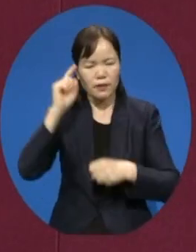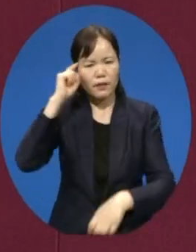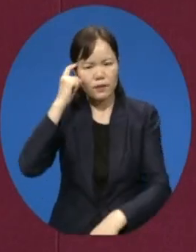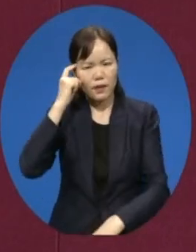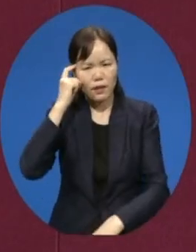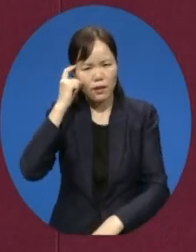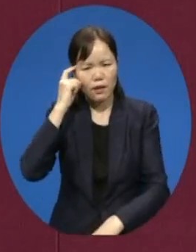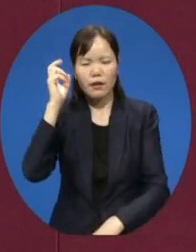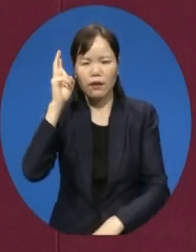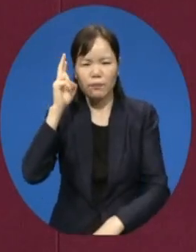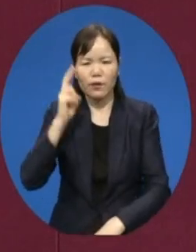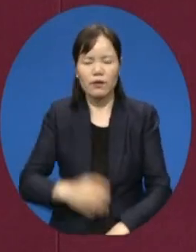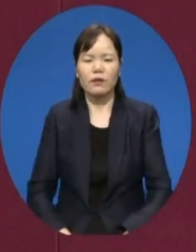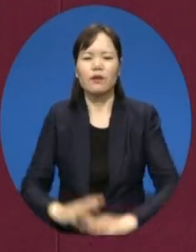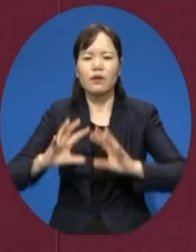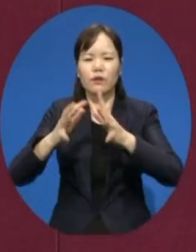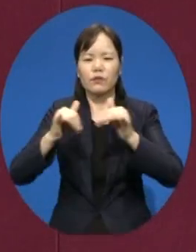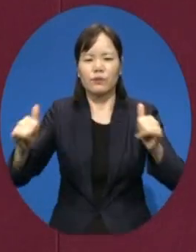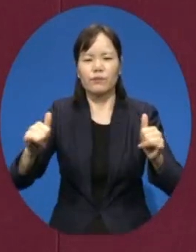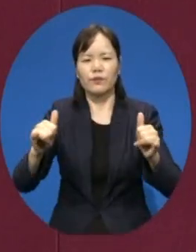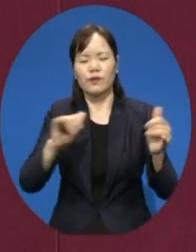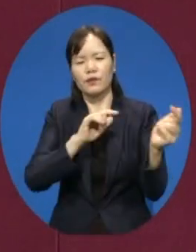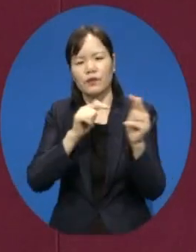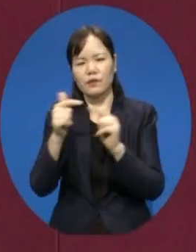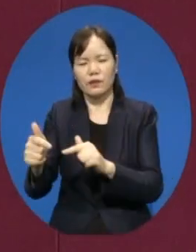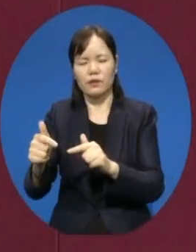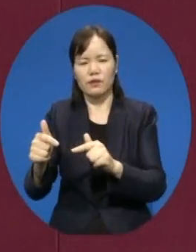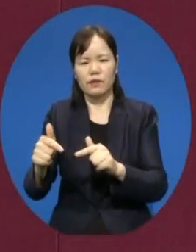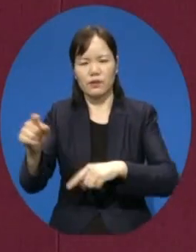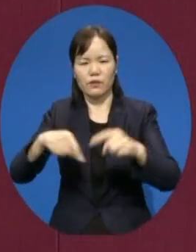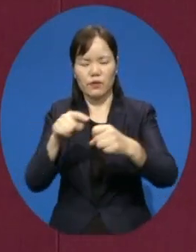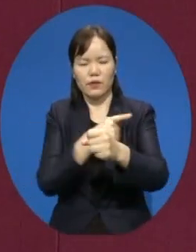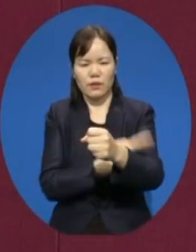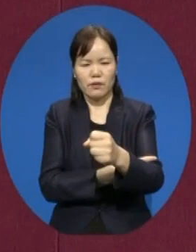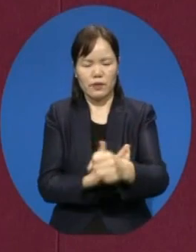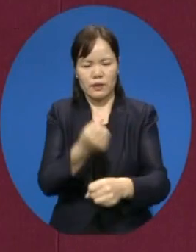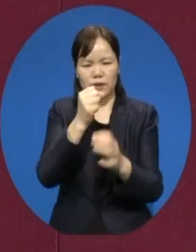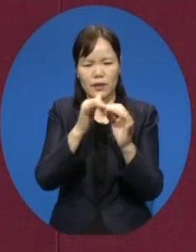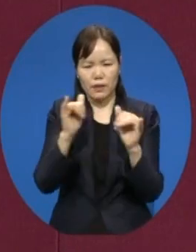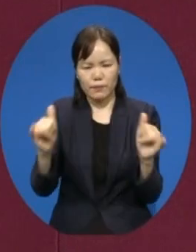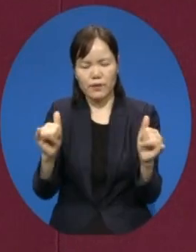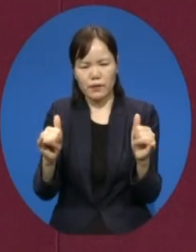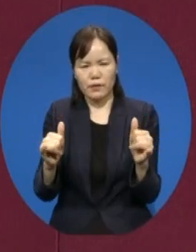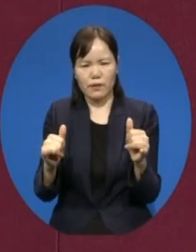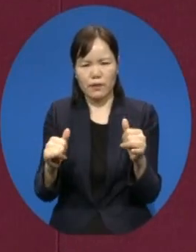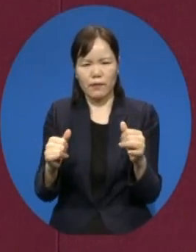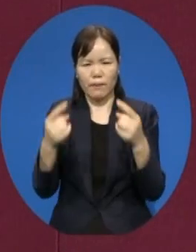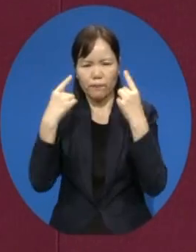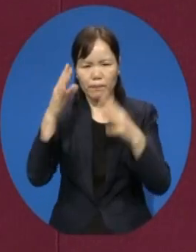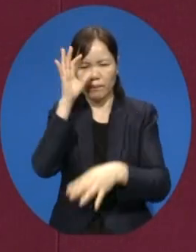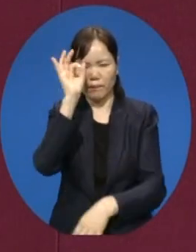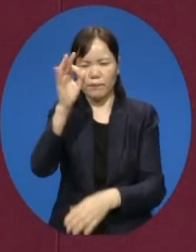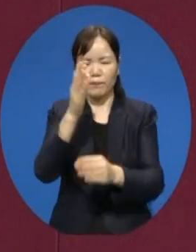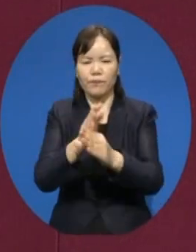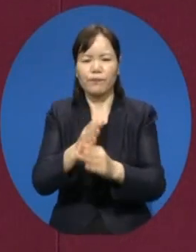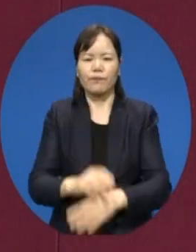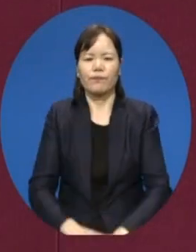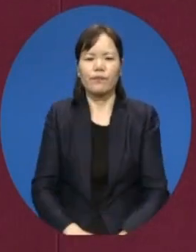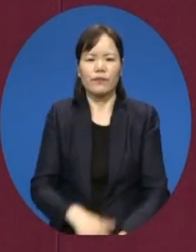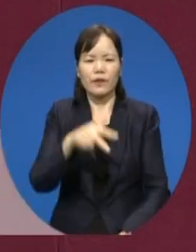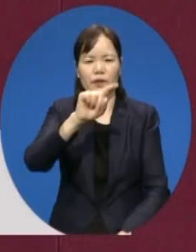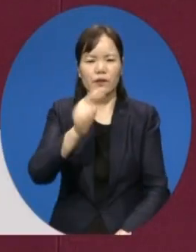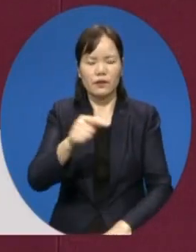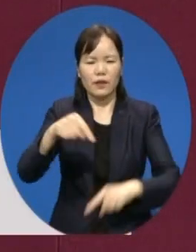모르겠지만 우리 국민들께서 주권자께서 똑똑하게 쳐다보고 계십니다. 전해철 행안부